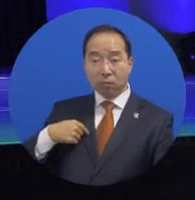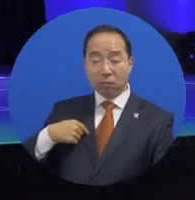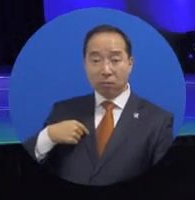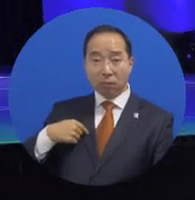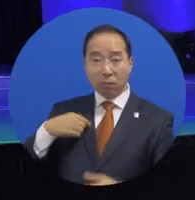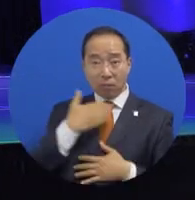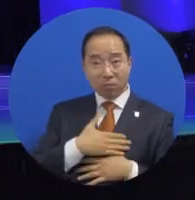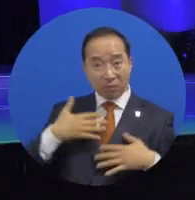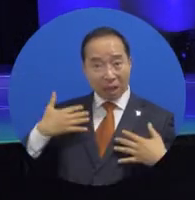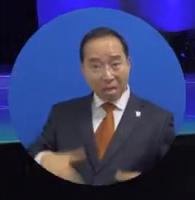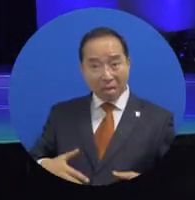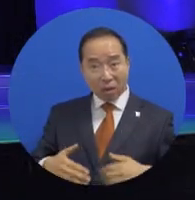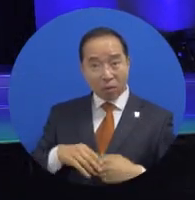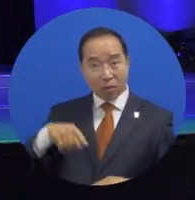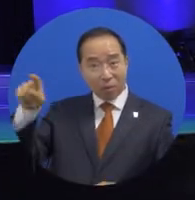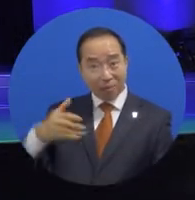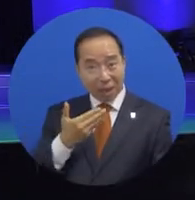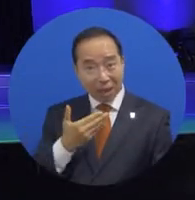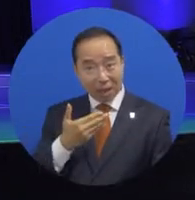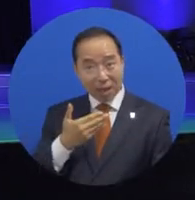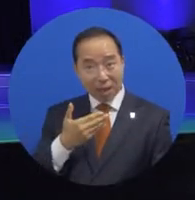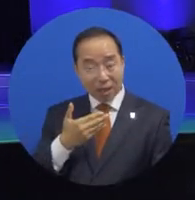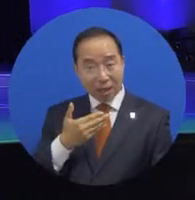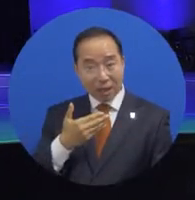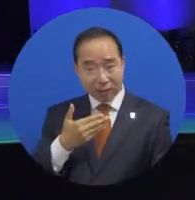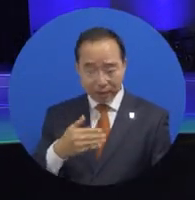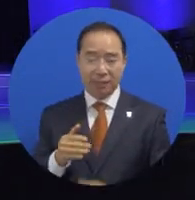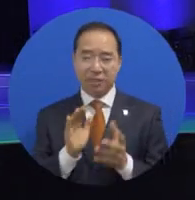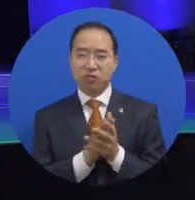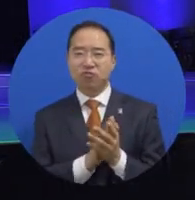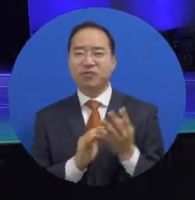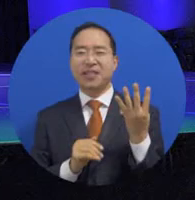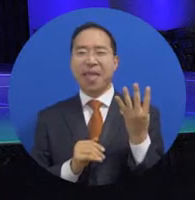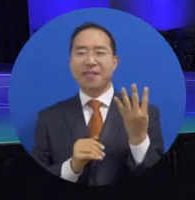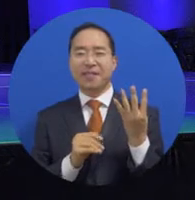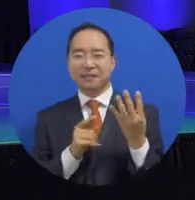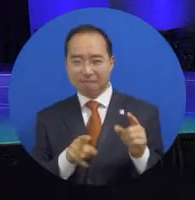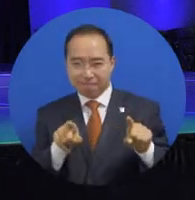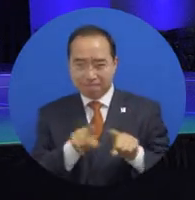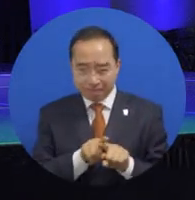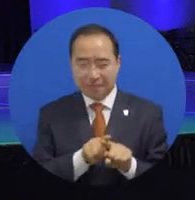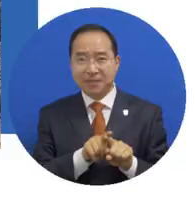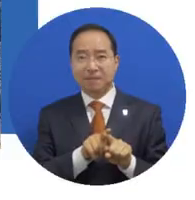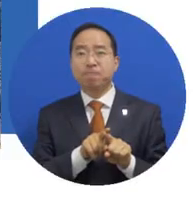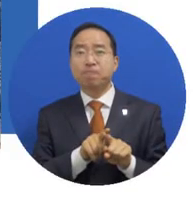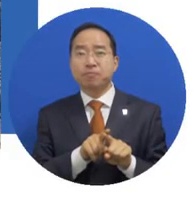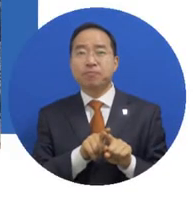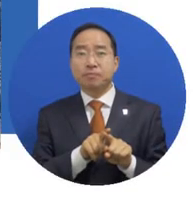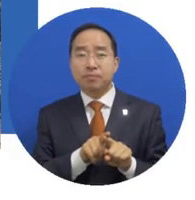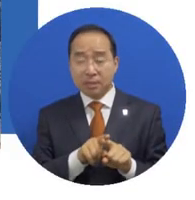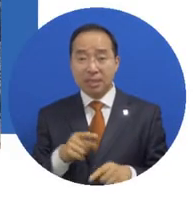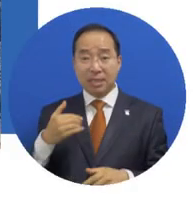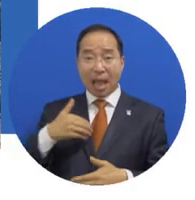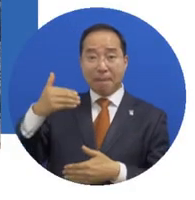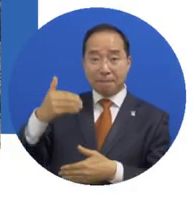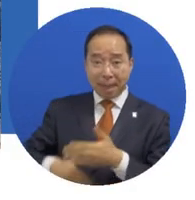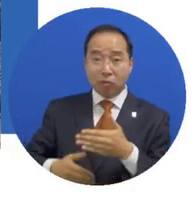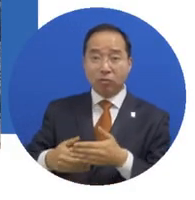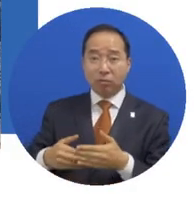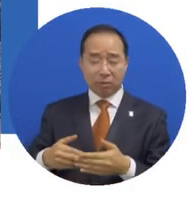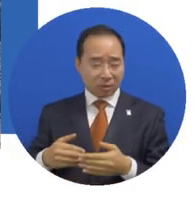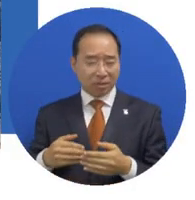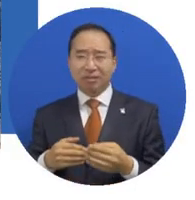어떻게 가? 라고 생각하시는 분들이 있겠죠. 저는 4명의 친구들과 같이 갔는데 저만 빼고 나머지